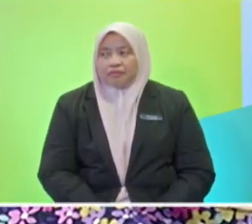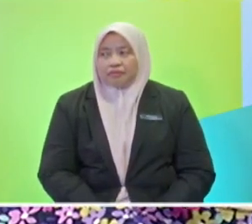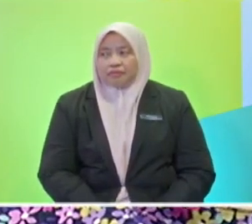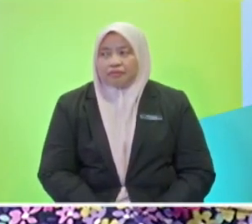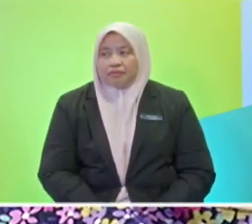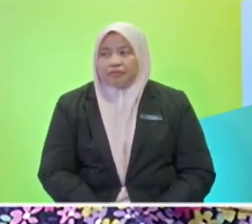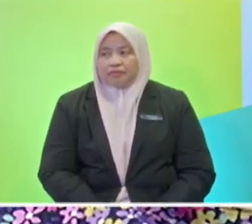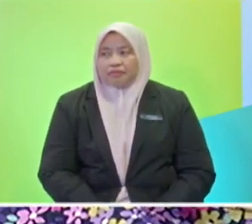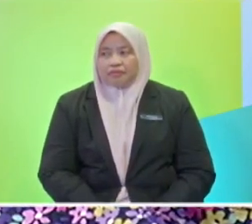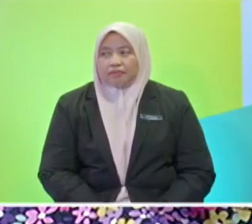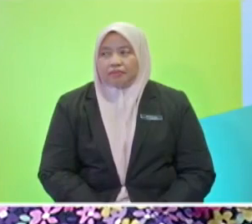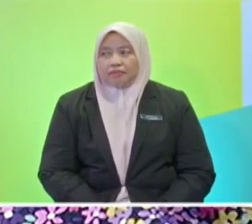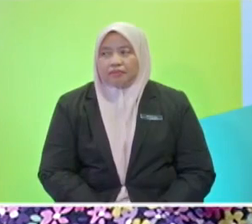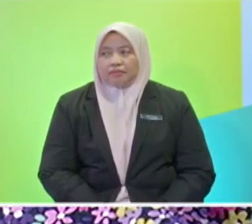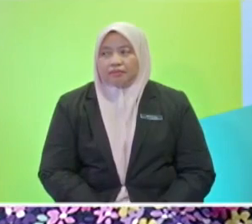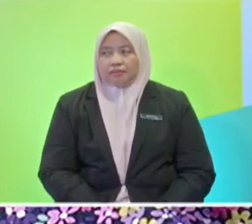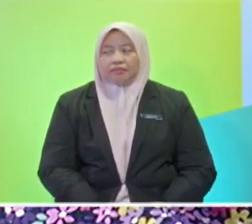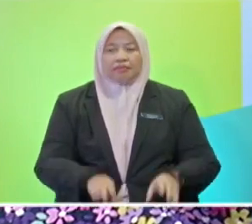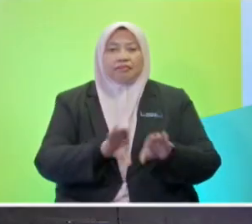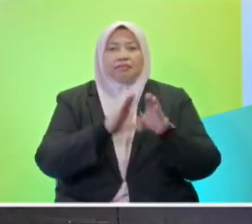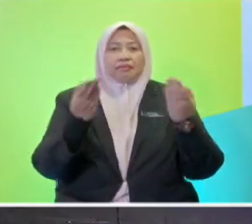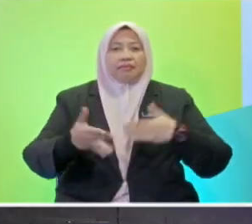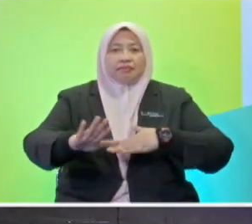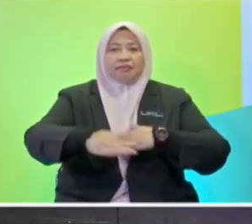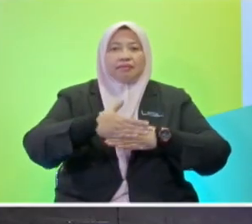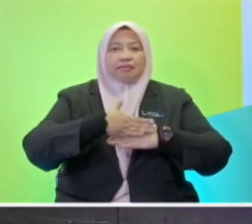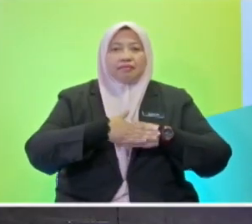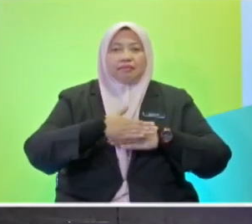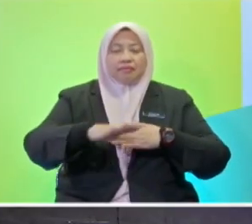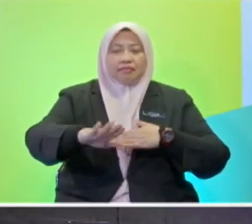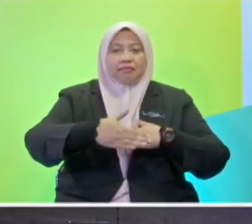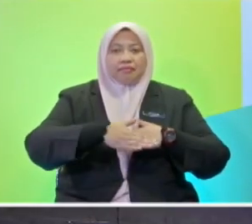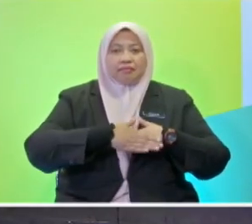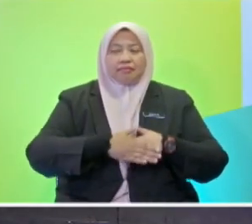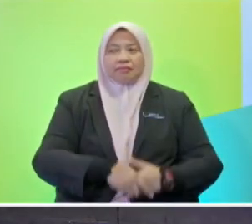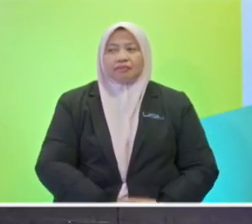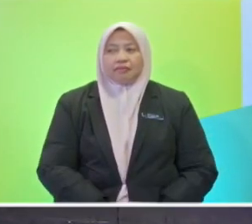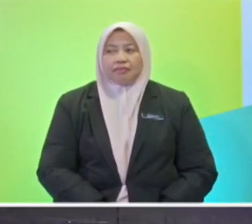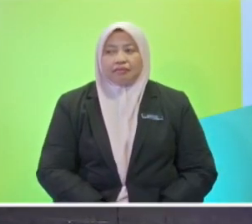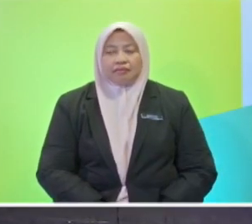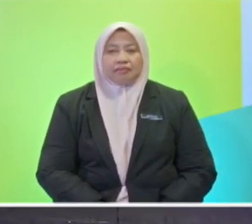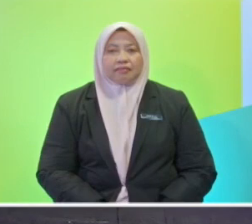bukan bola pantai Oke